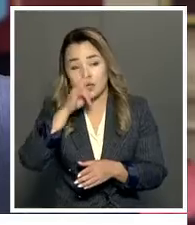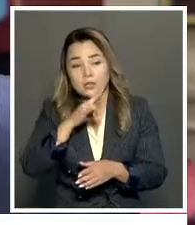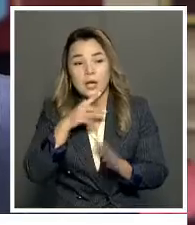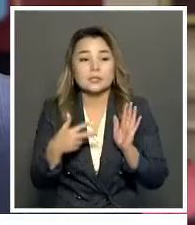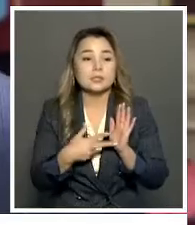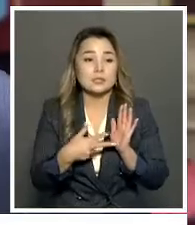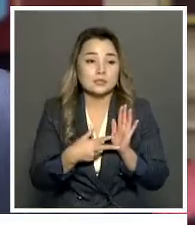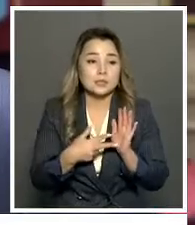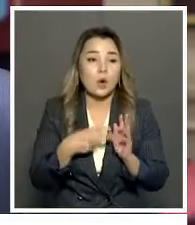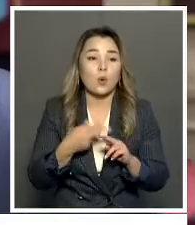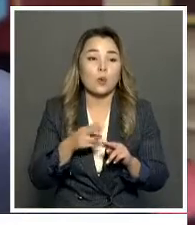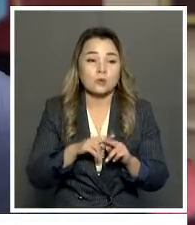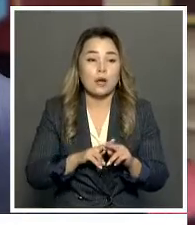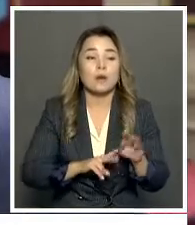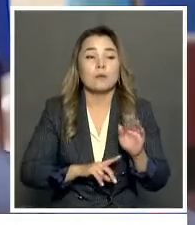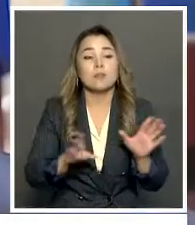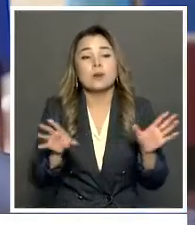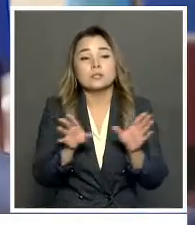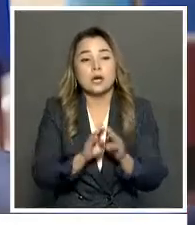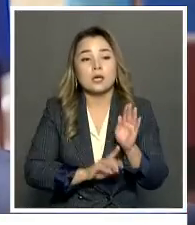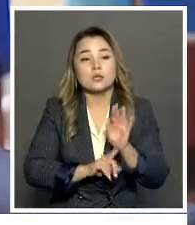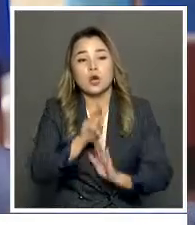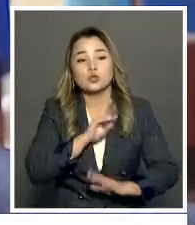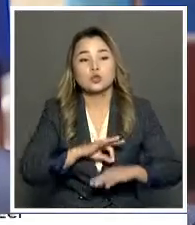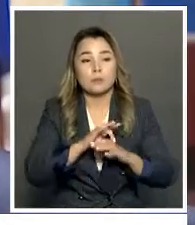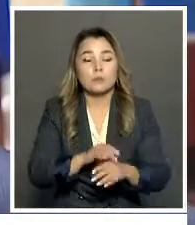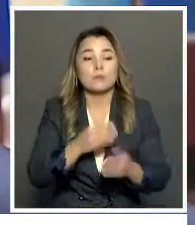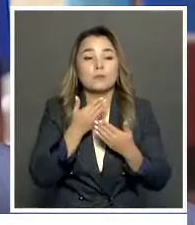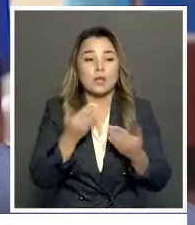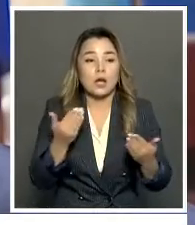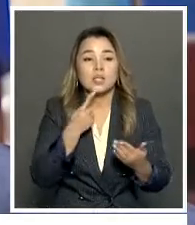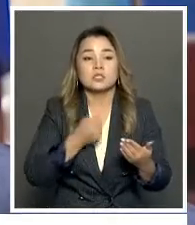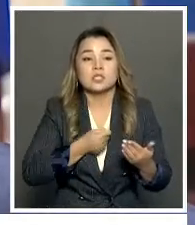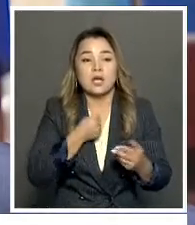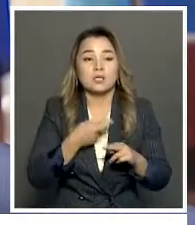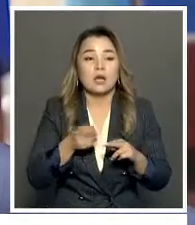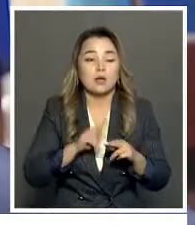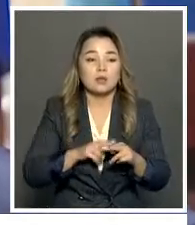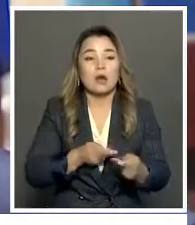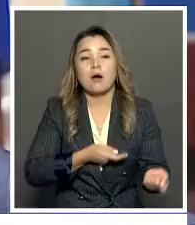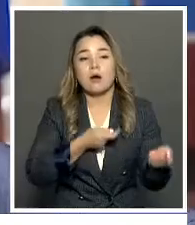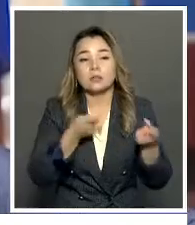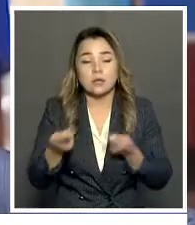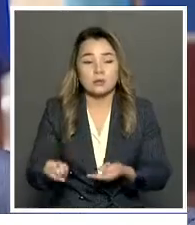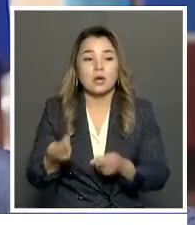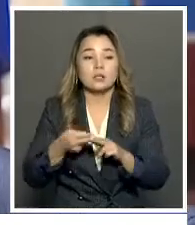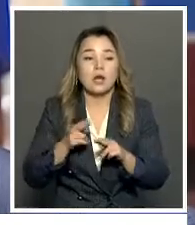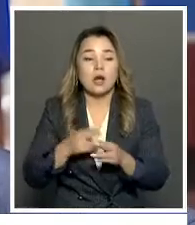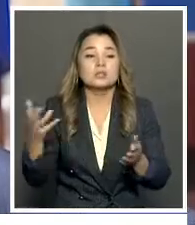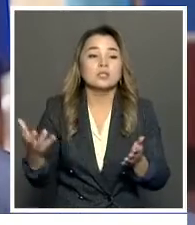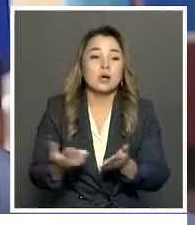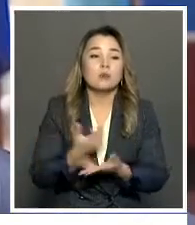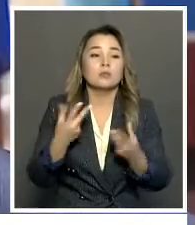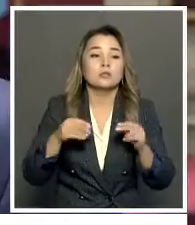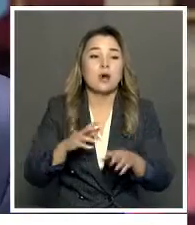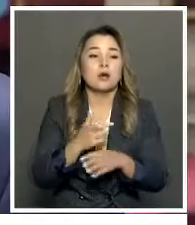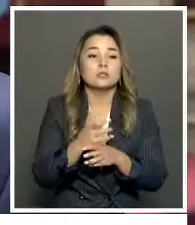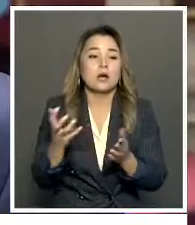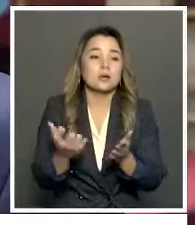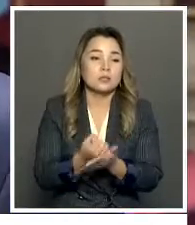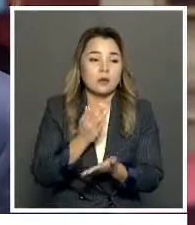8. Бірақ солардың бастарын қосуымыз керек. Ақырғы сарбазымызды, солдатымызды алып келіп, тауып алып, қай жерде оның сүйегі